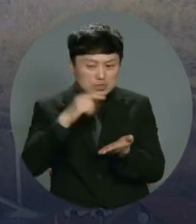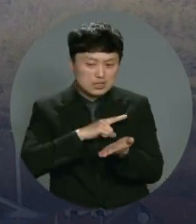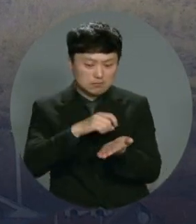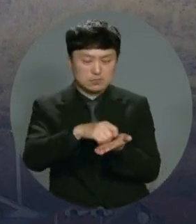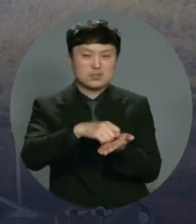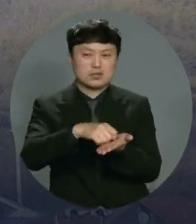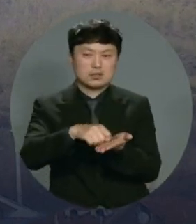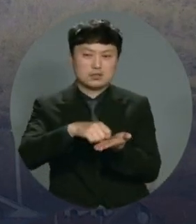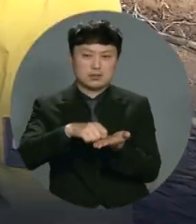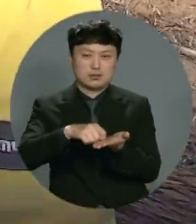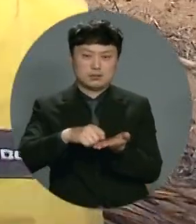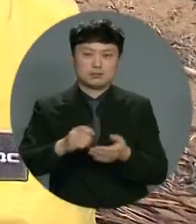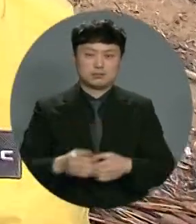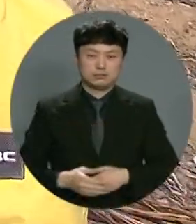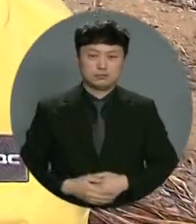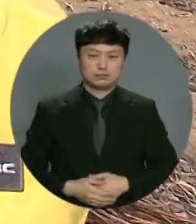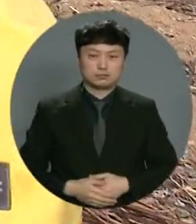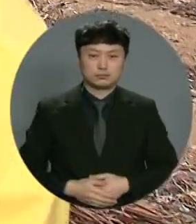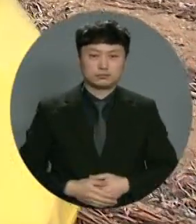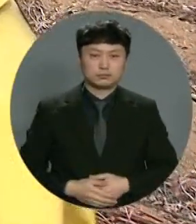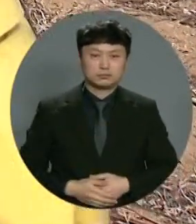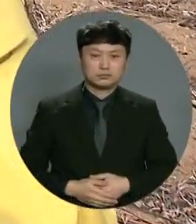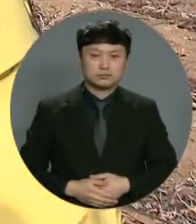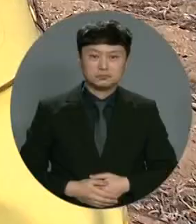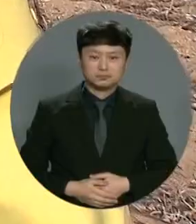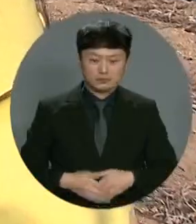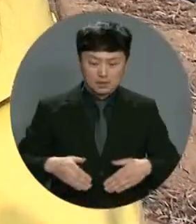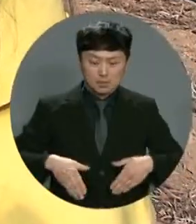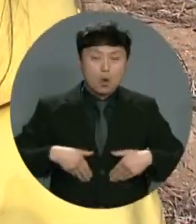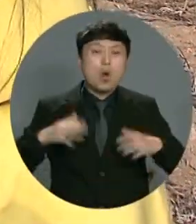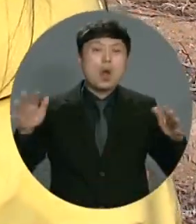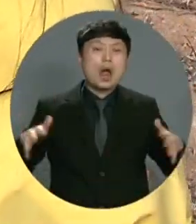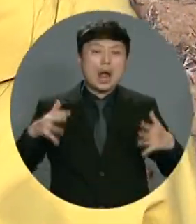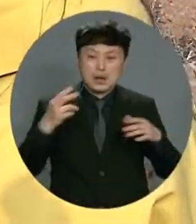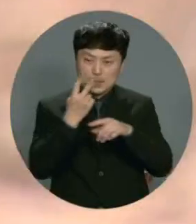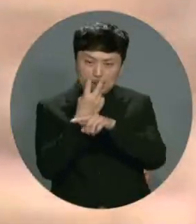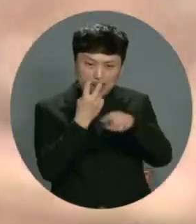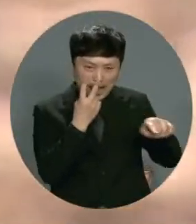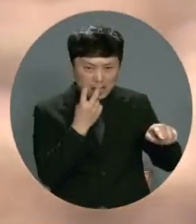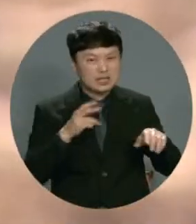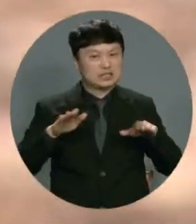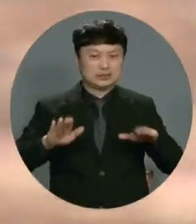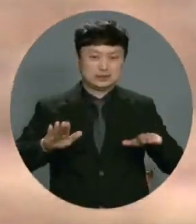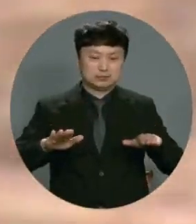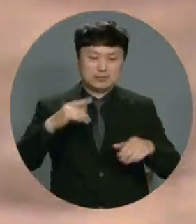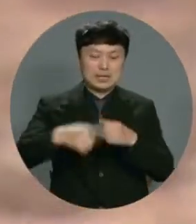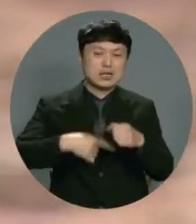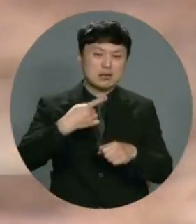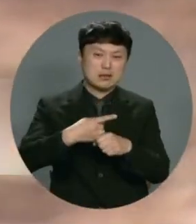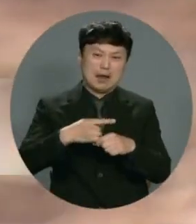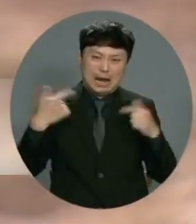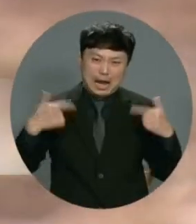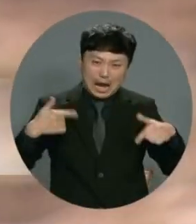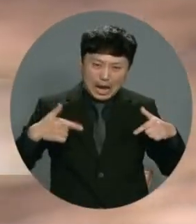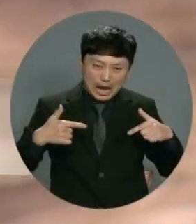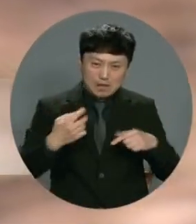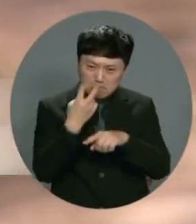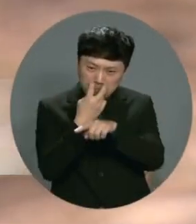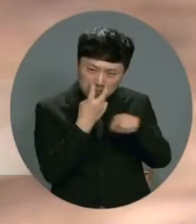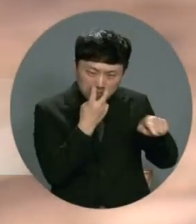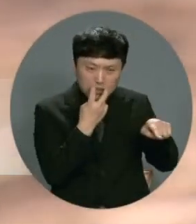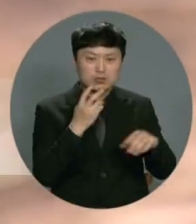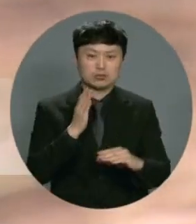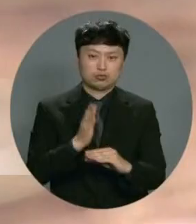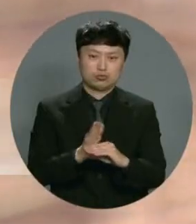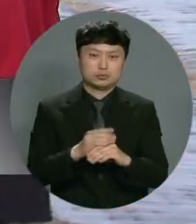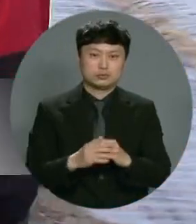다 적고 있습니다. 예전엔 봄과 가을에만 감시 활동을 했지만 이젠 1년 내내 이어집니다.